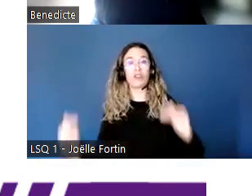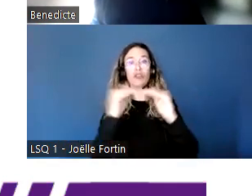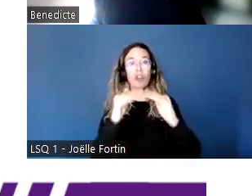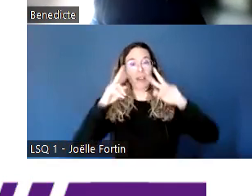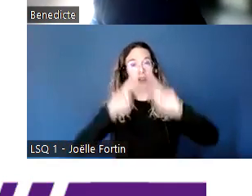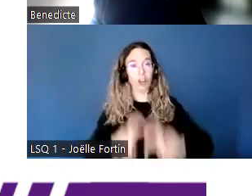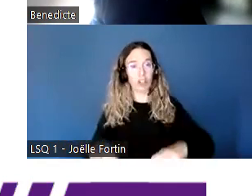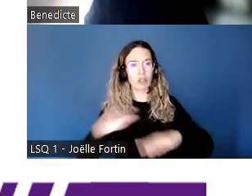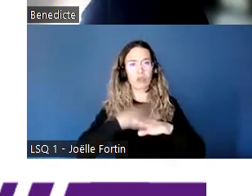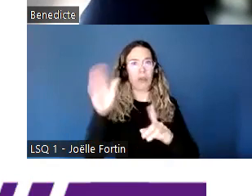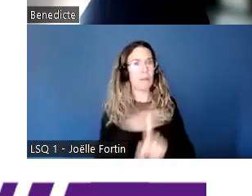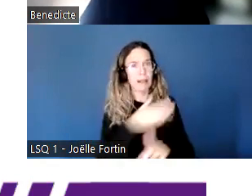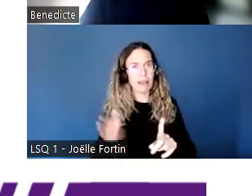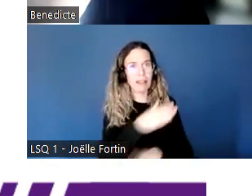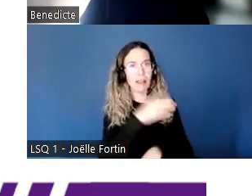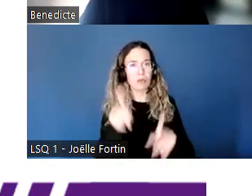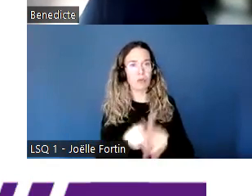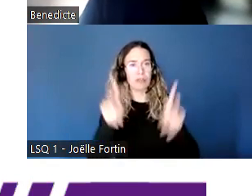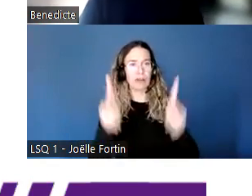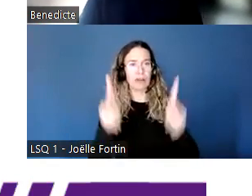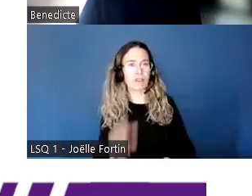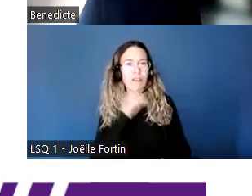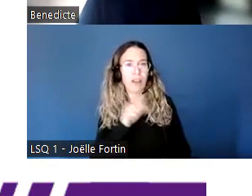envers les personnes aînées.